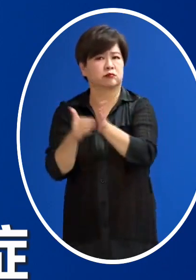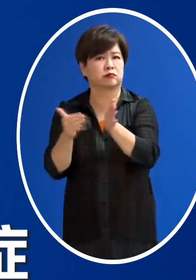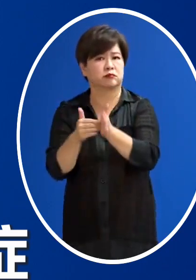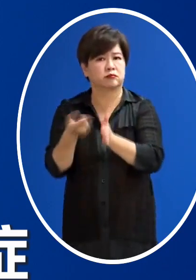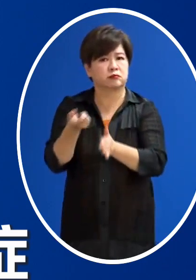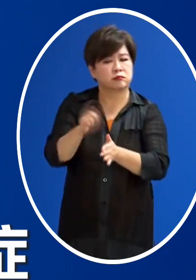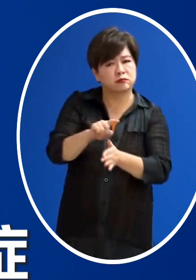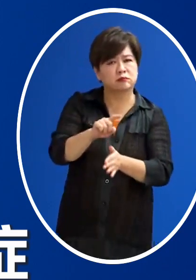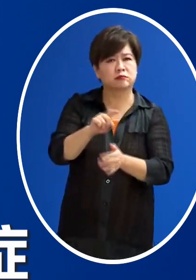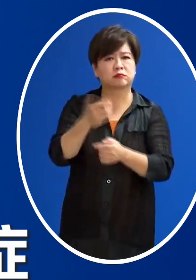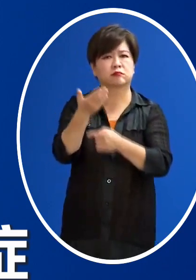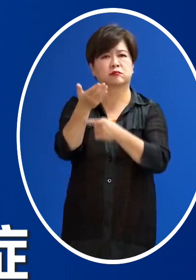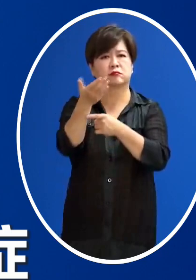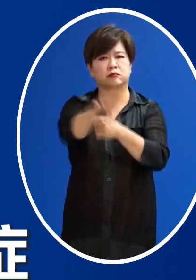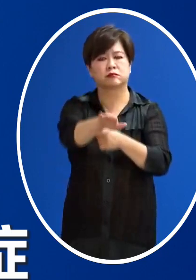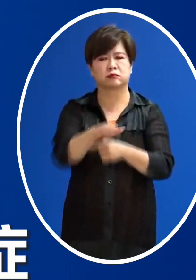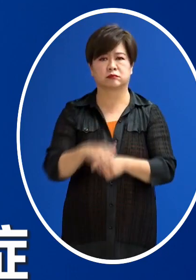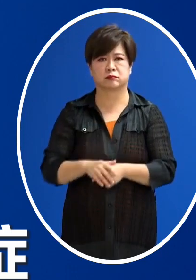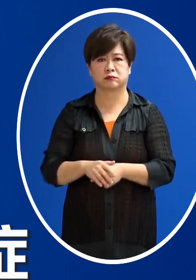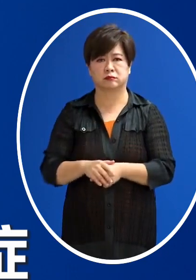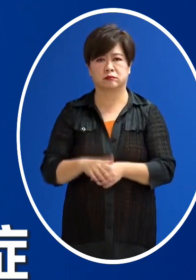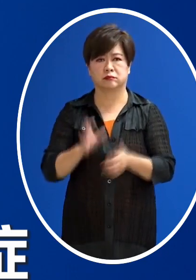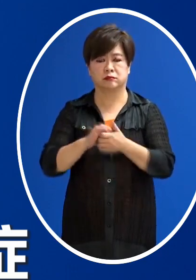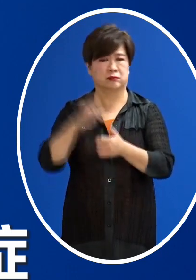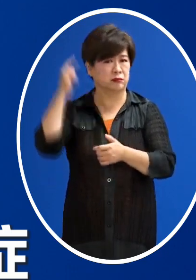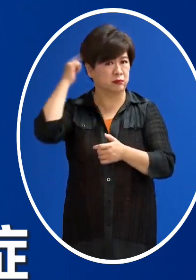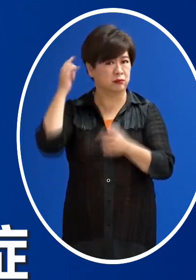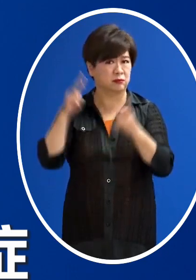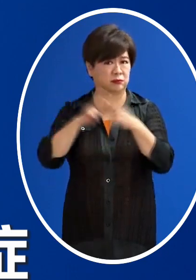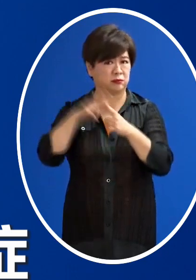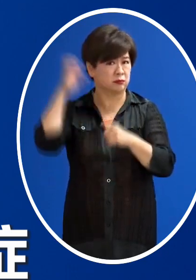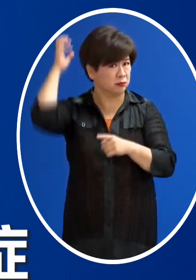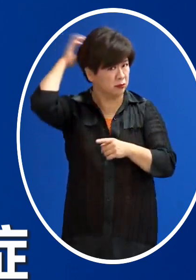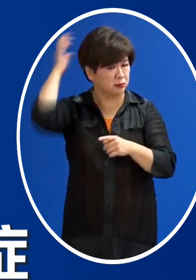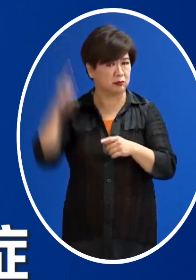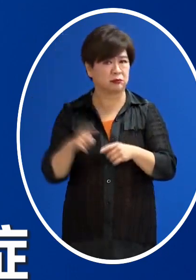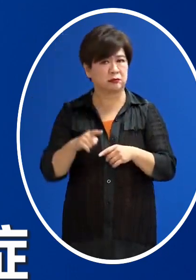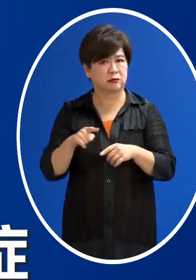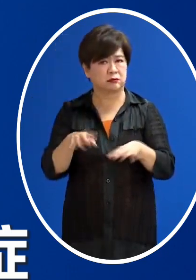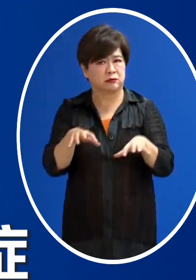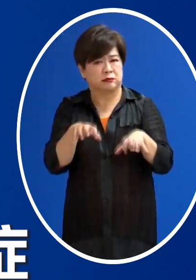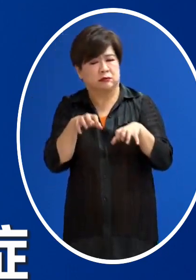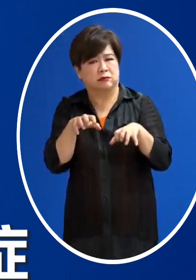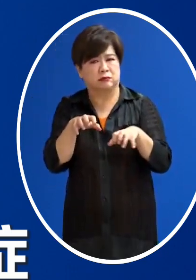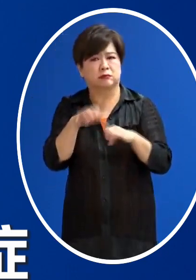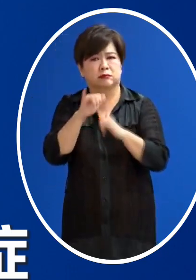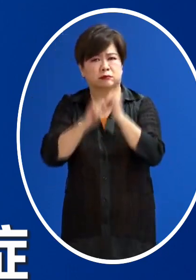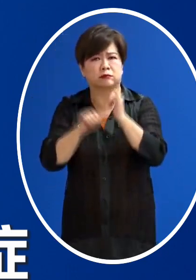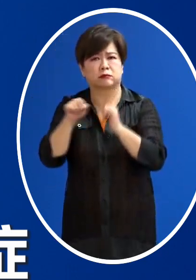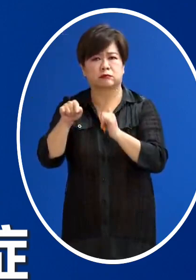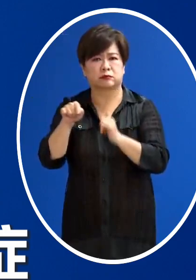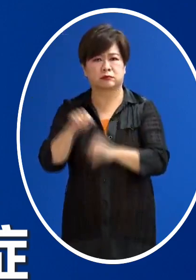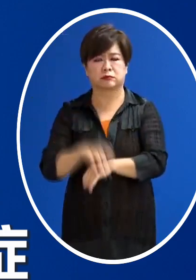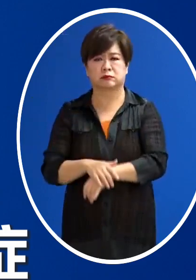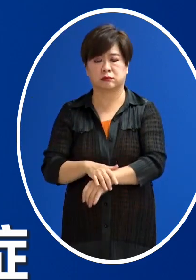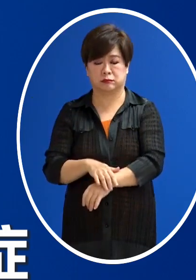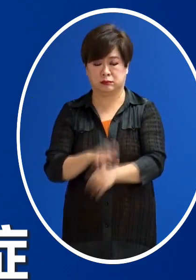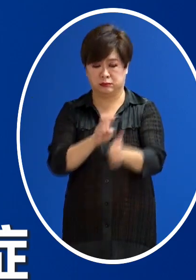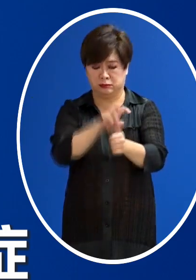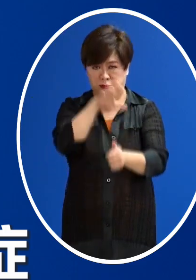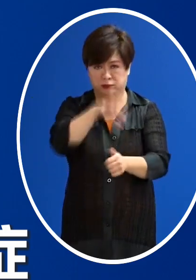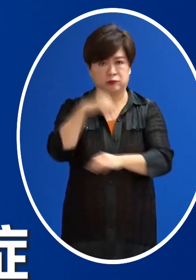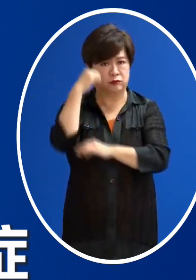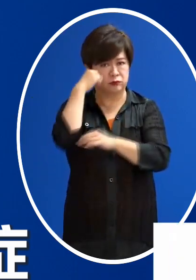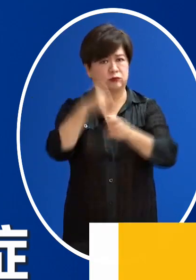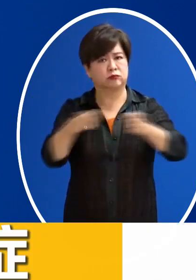死亡，他是有这个小脑性的麻痹疾病史，那是护理之家的住民长